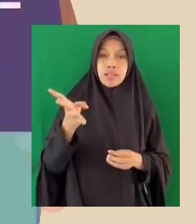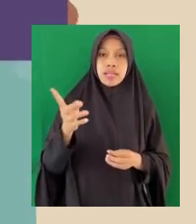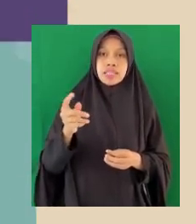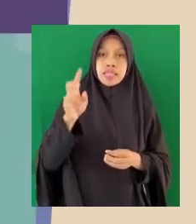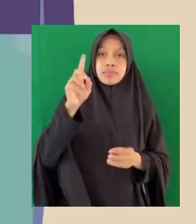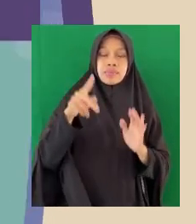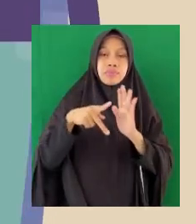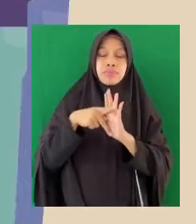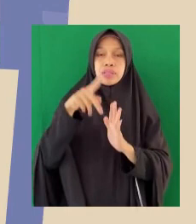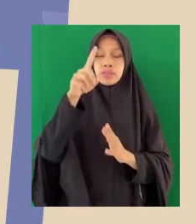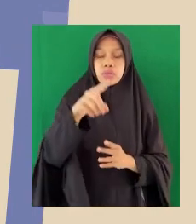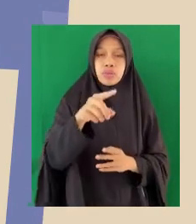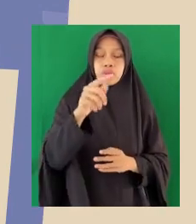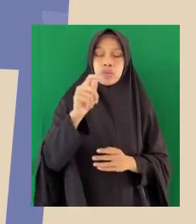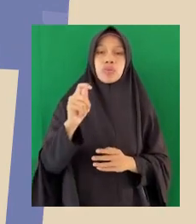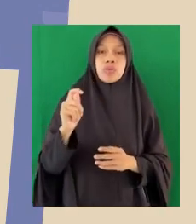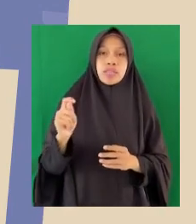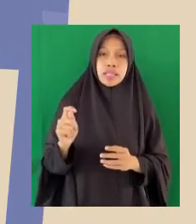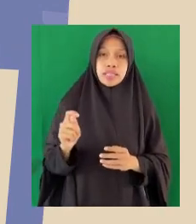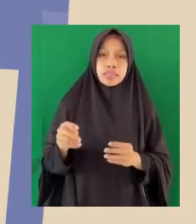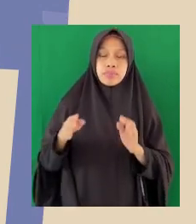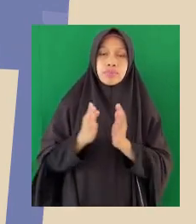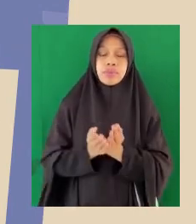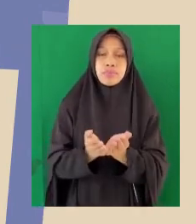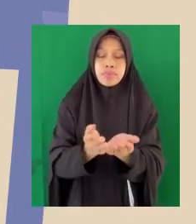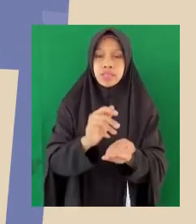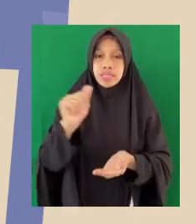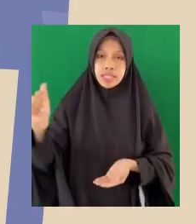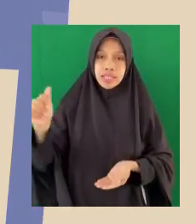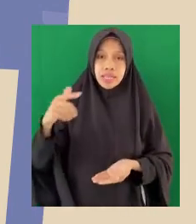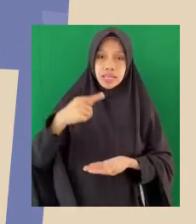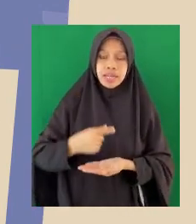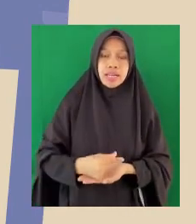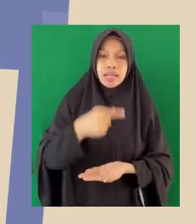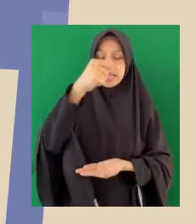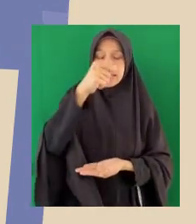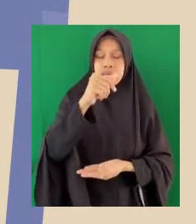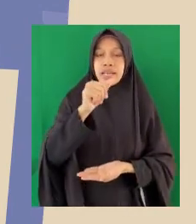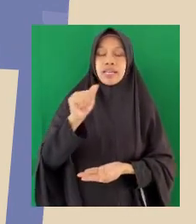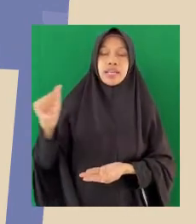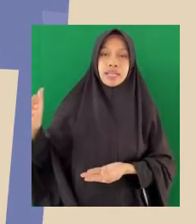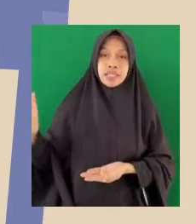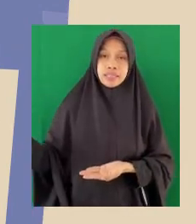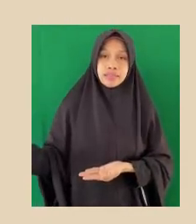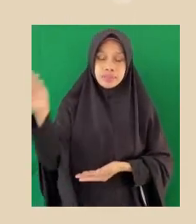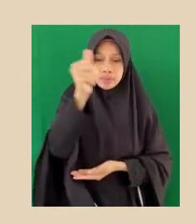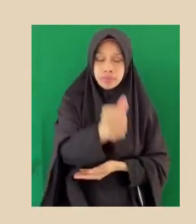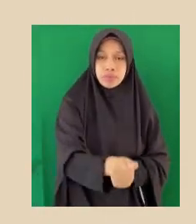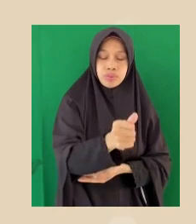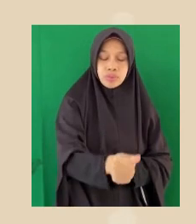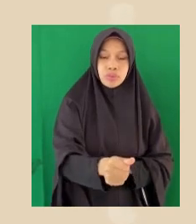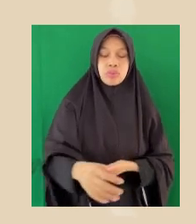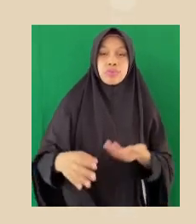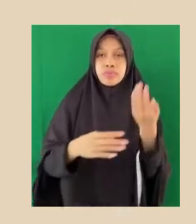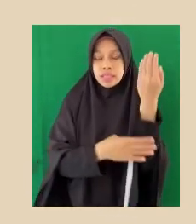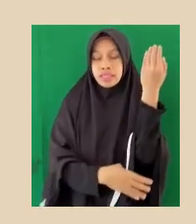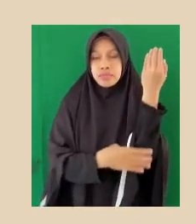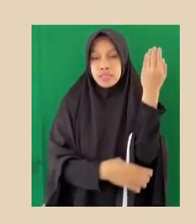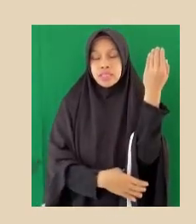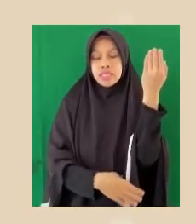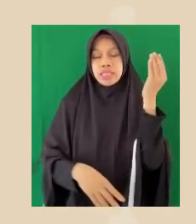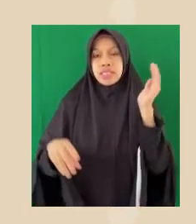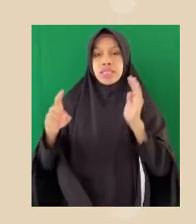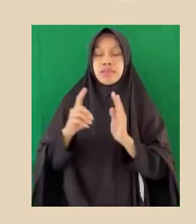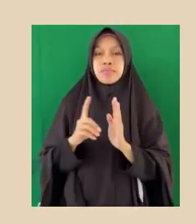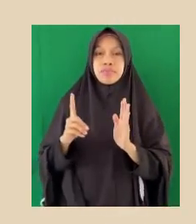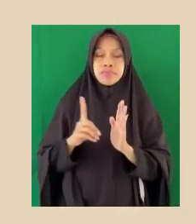0508.A/D/H.0/3/2014 tentang petunjuk teknis pelaksanaan pemberian layanan hukum bagi masyarakat miskin di pengadilan dengan menggunakan layanan